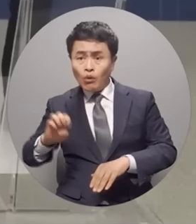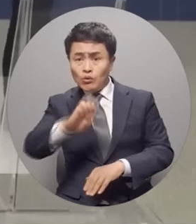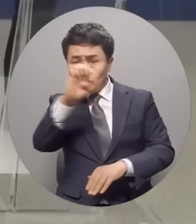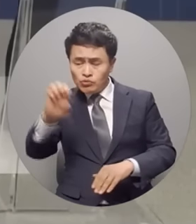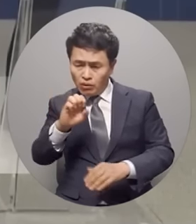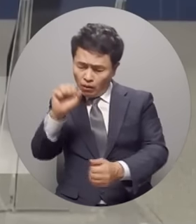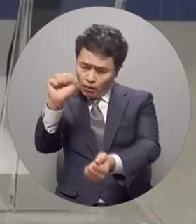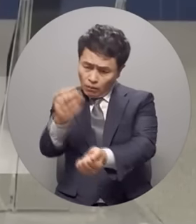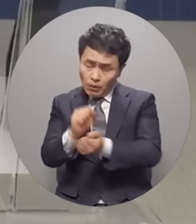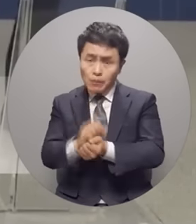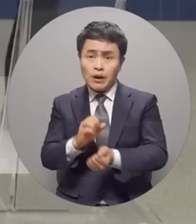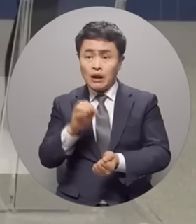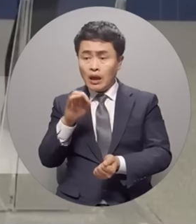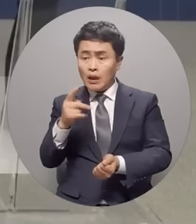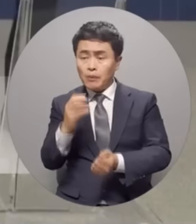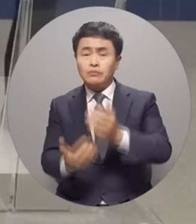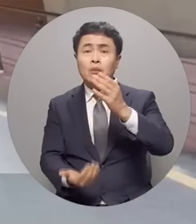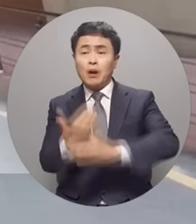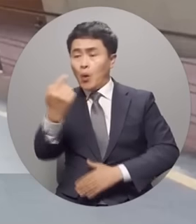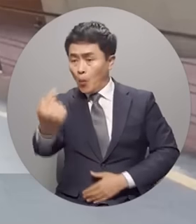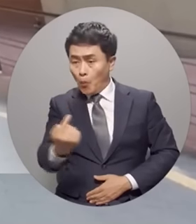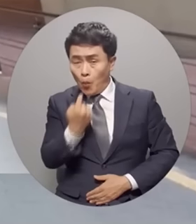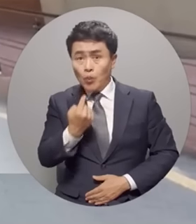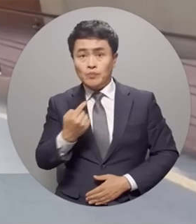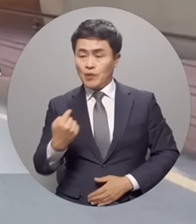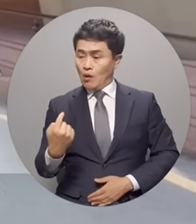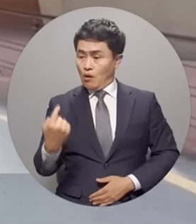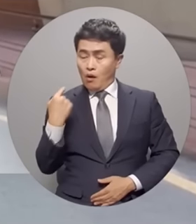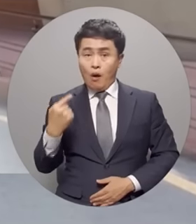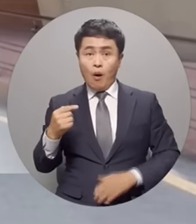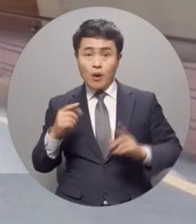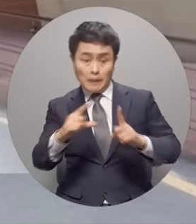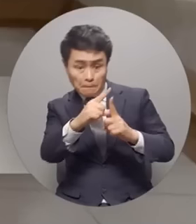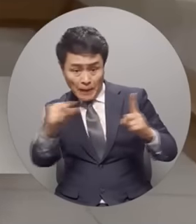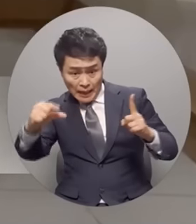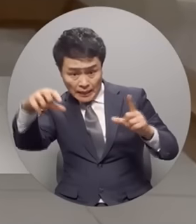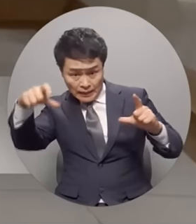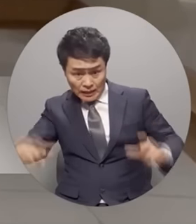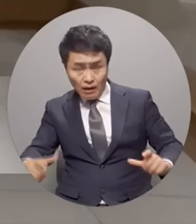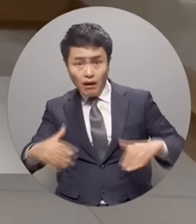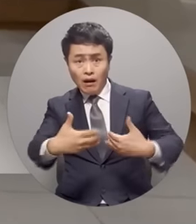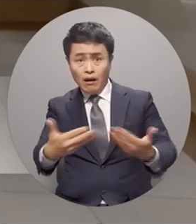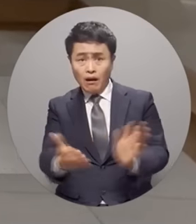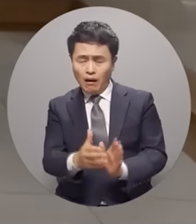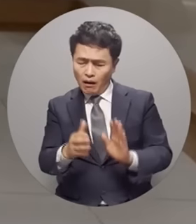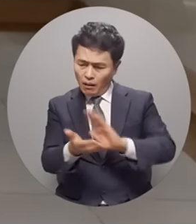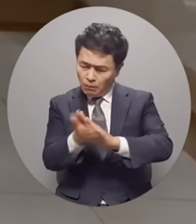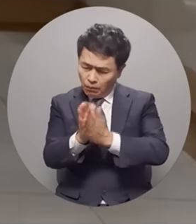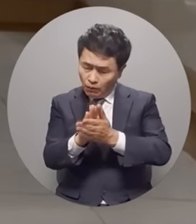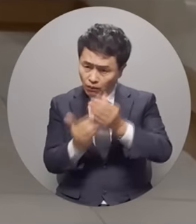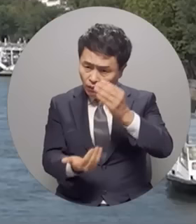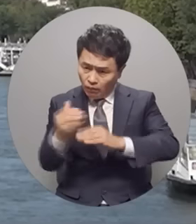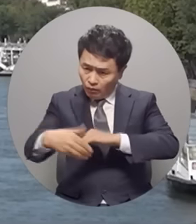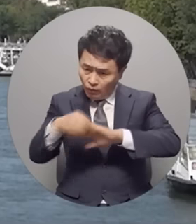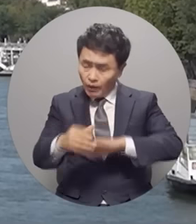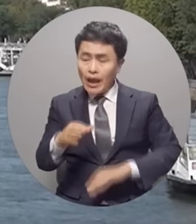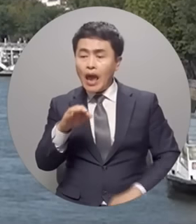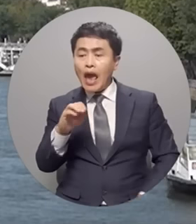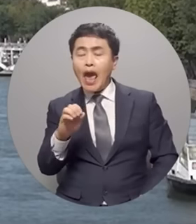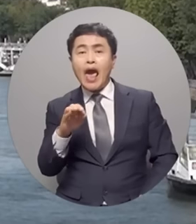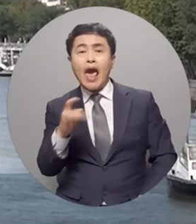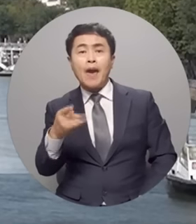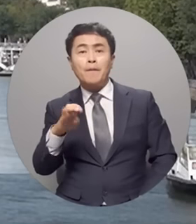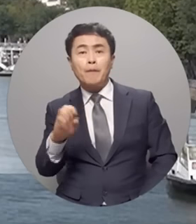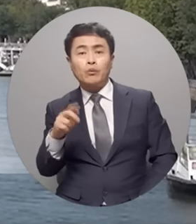변종 엠폭스 감염 사례가 보고됐고 어제는 파키스탄에서도 변종 엠폭스 환자가 발생했습니다.